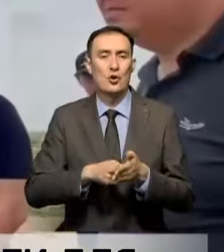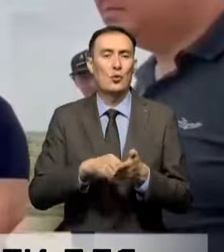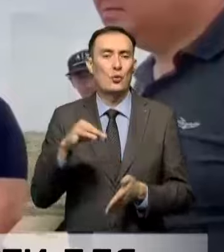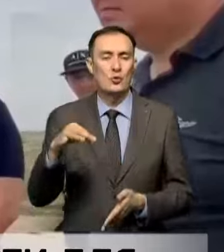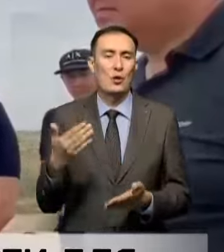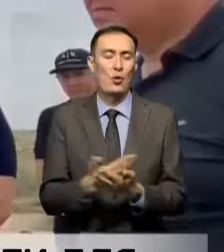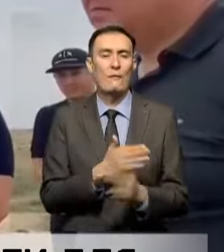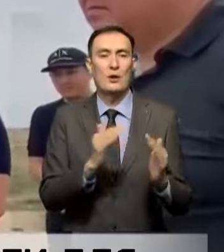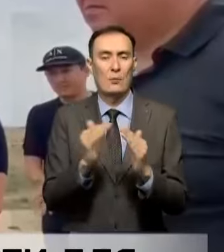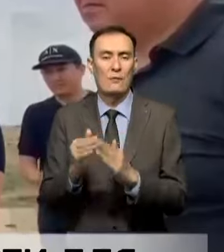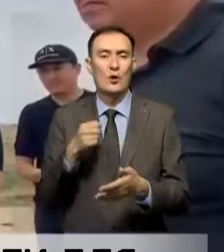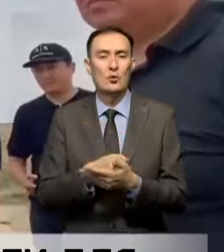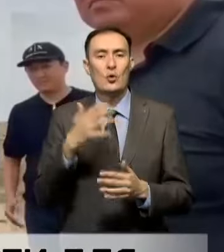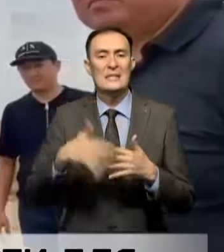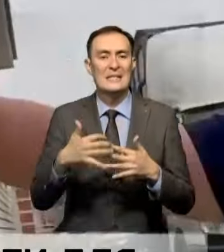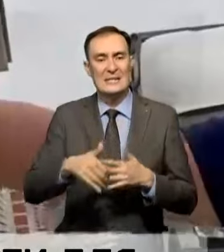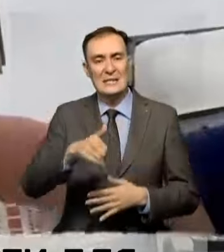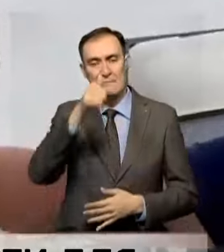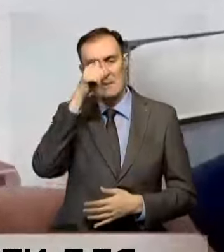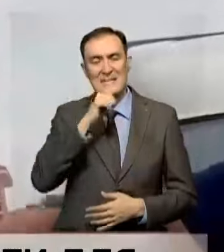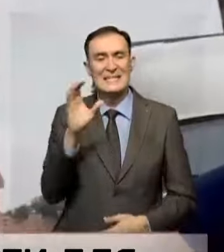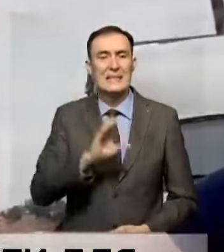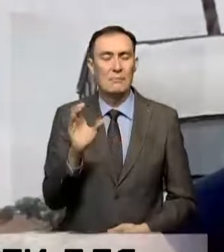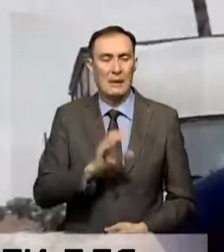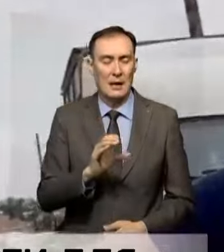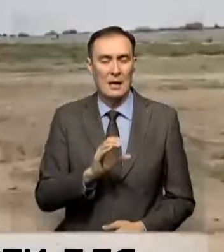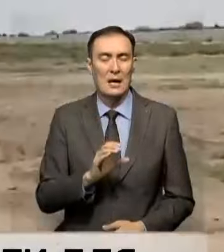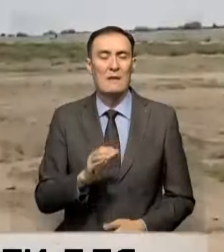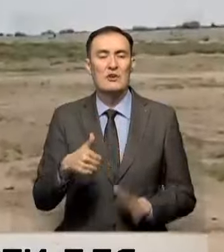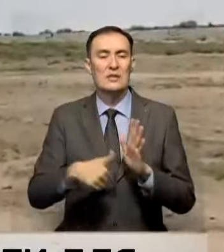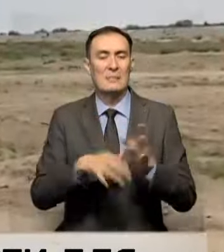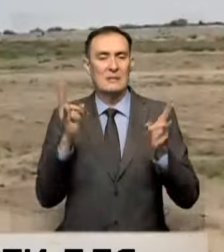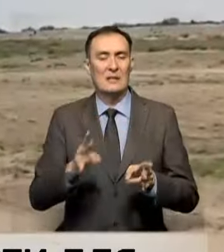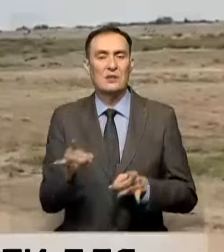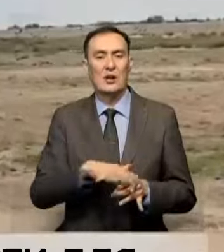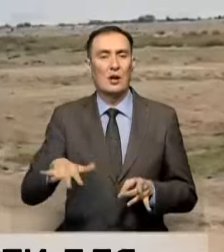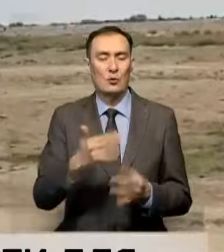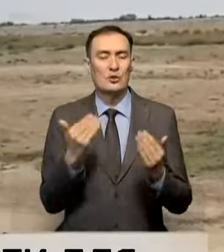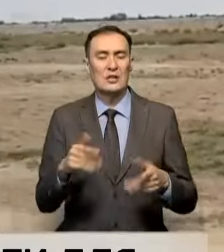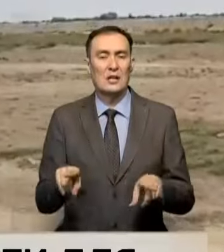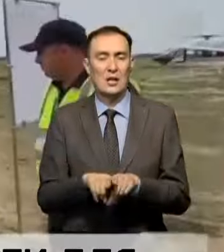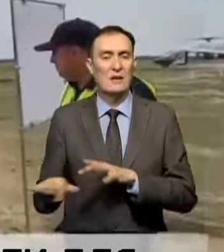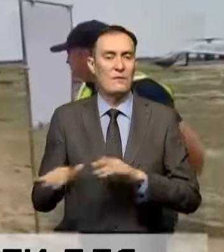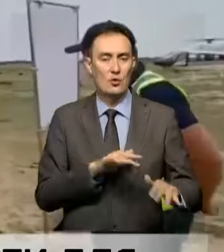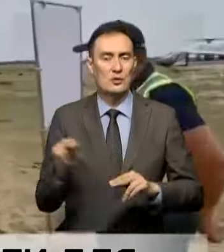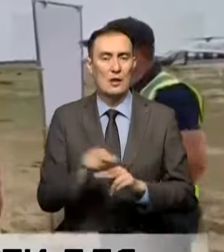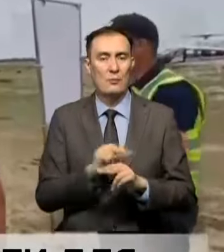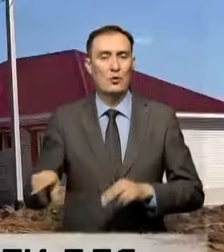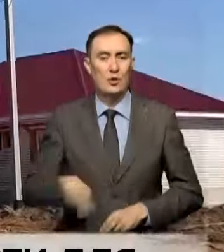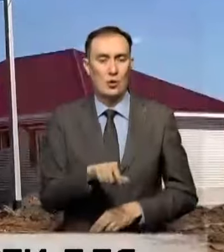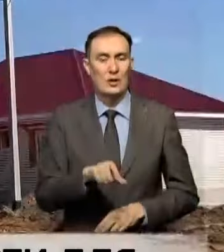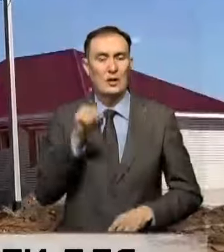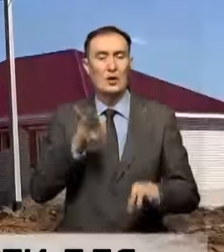новых домов до середины сентября, отметил Бузумбаев. В 6 пострадавших районах сейчас также ведется ремонт дорог